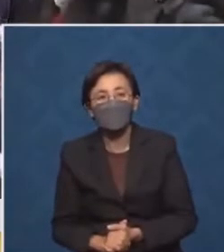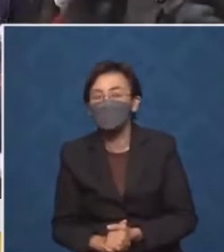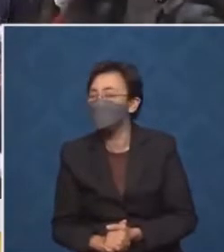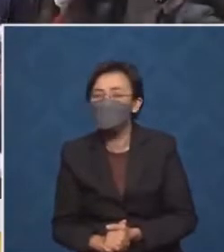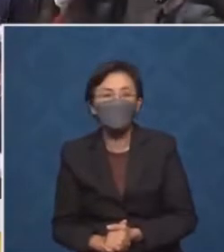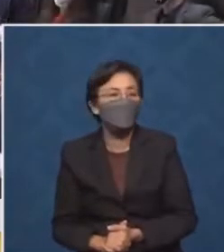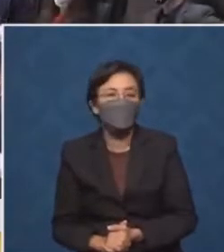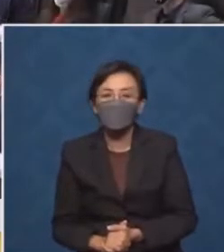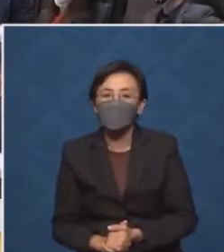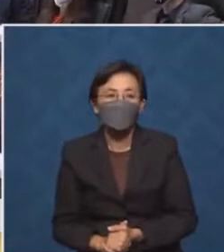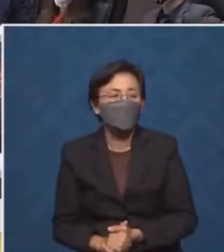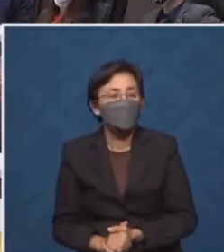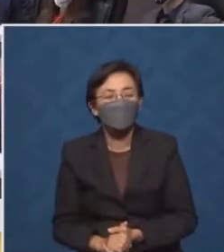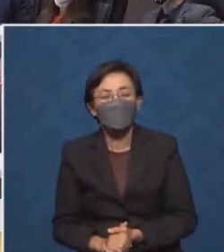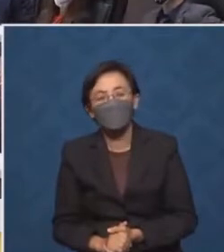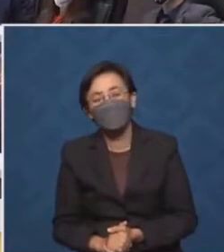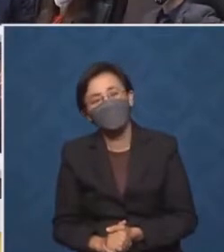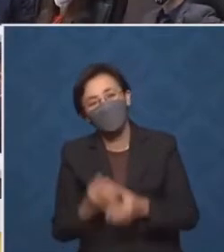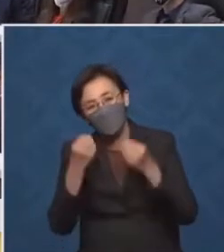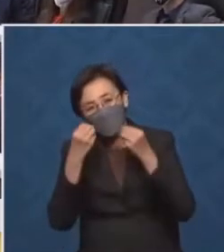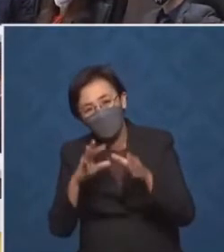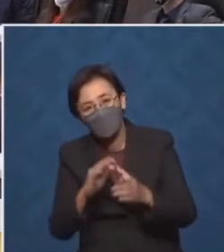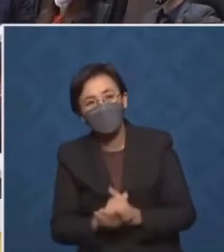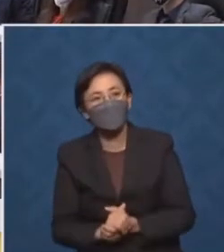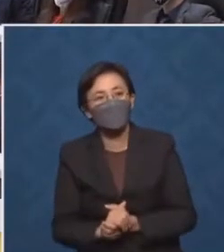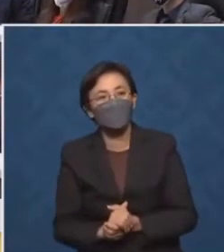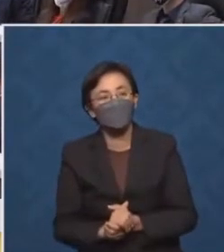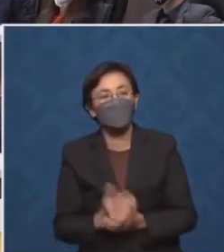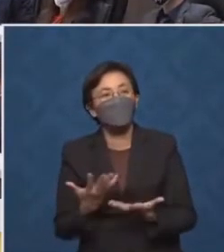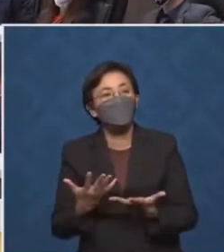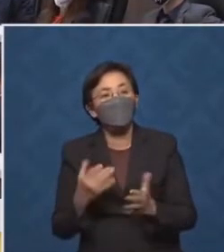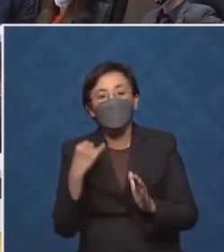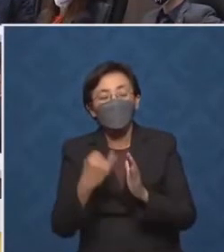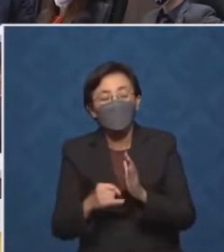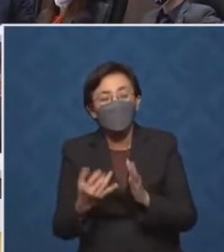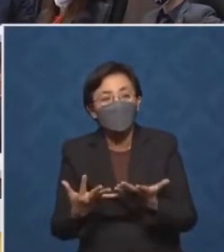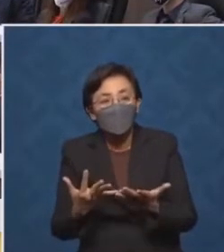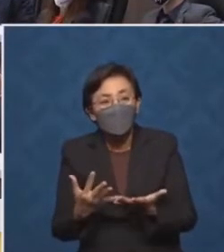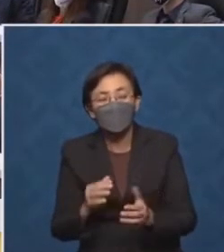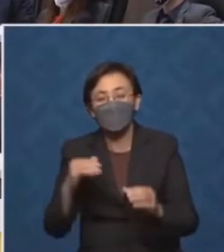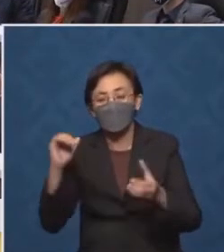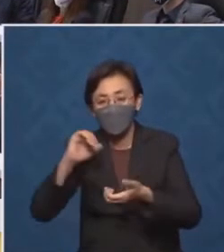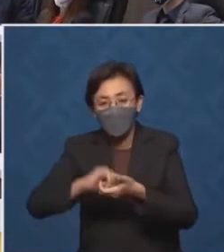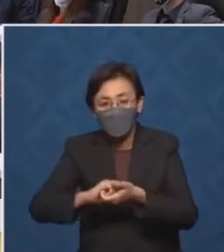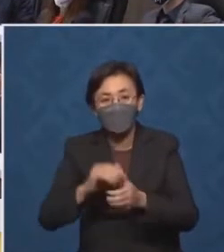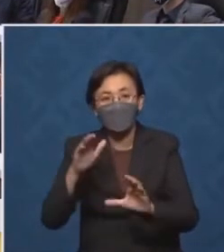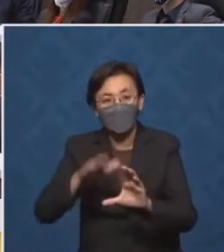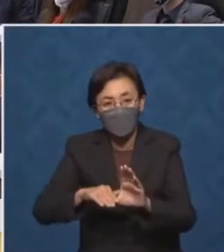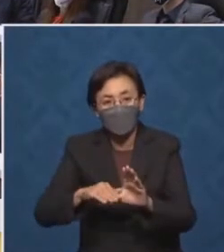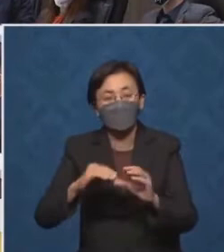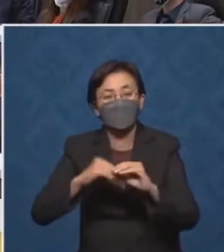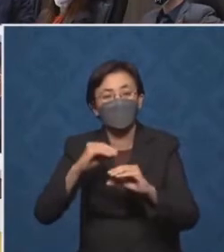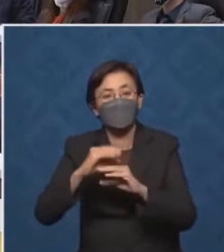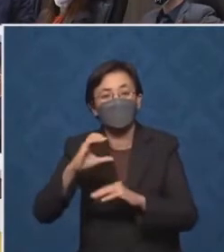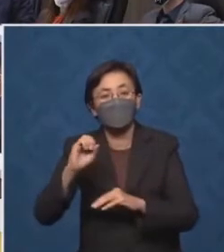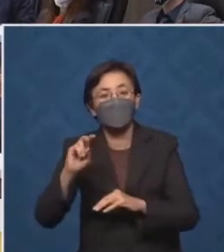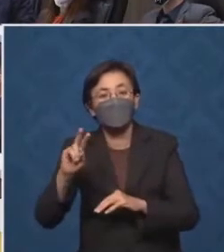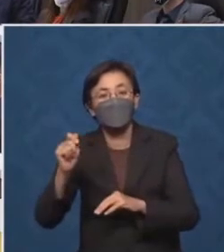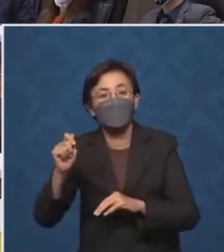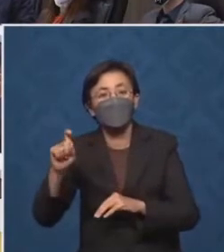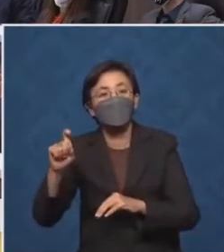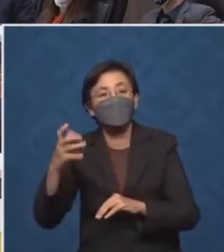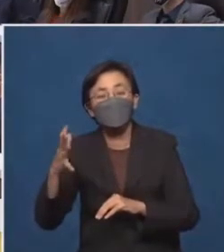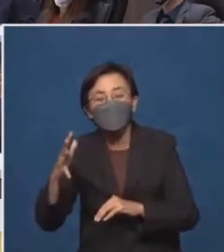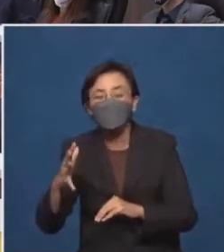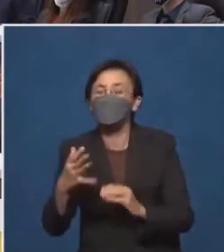เสีหายไม่วาเสียหนาไม่ได้ไม่กลัหลำบอกไม่ผดพาททไมได้ไปเข้ากับโแคสต่มามอกครั ไปขอ